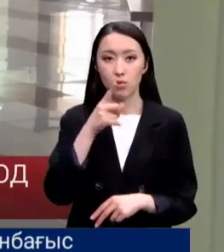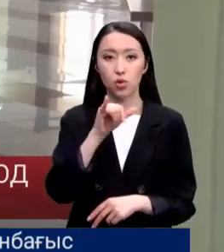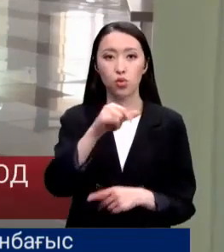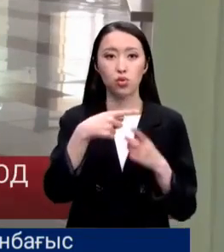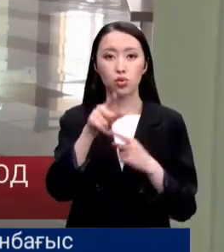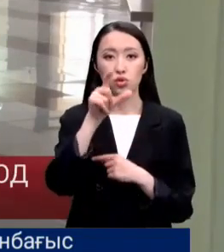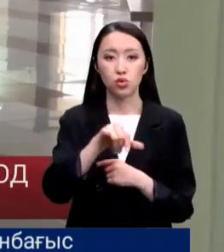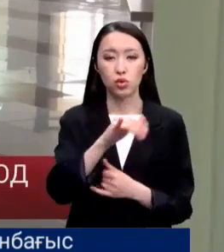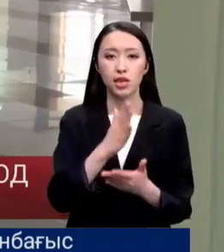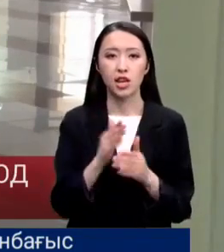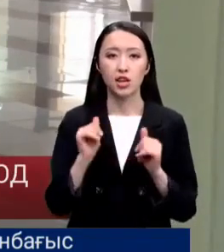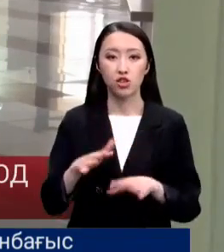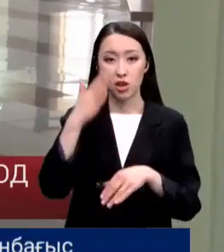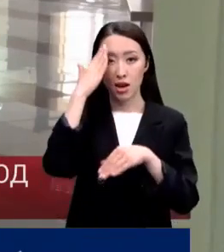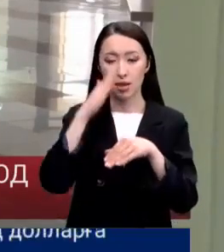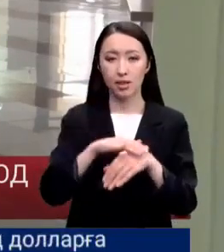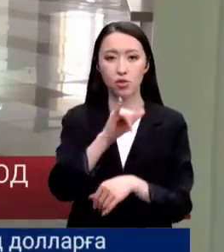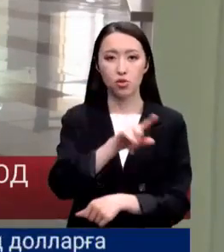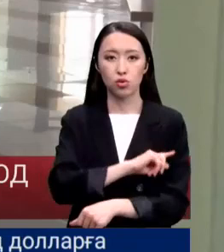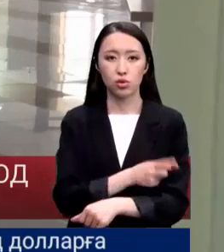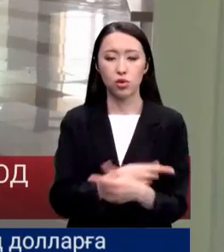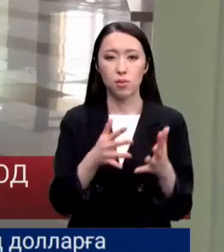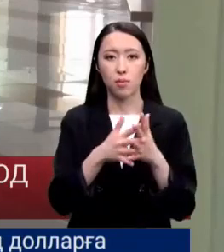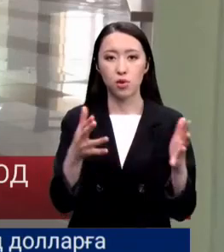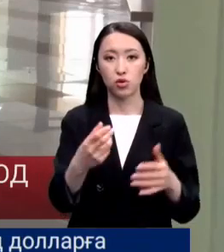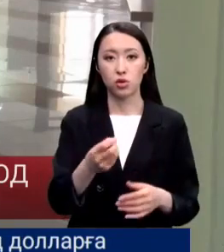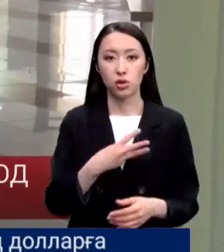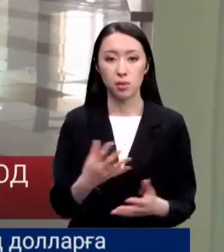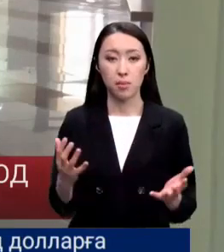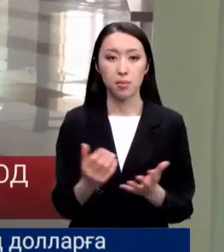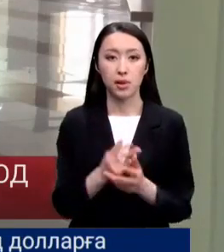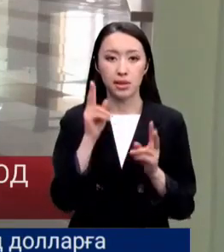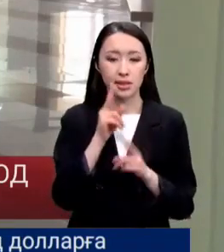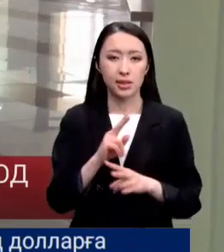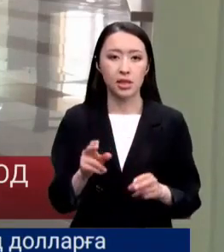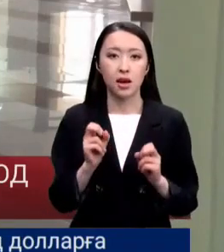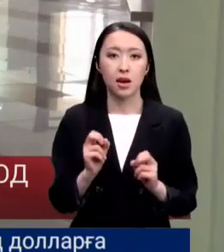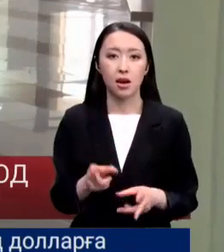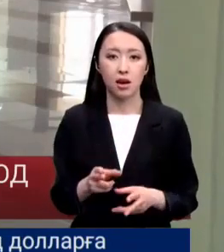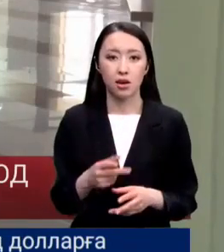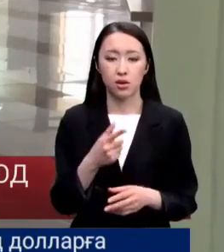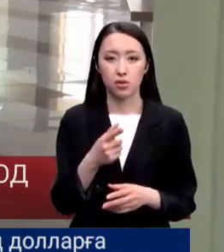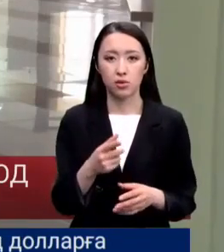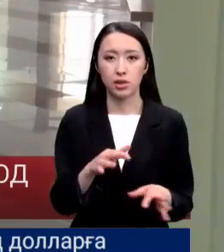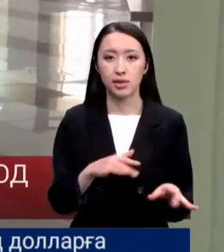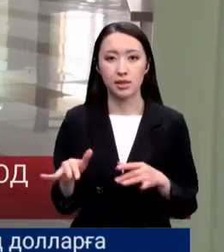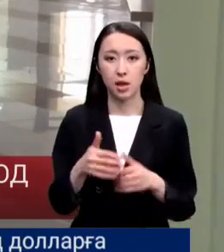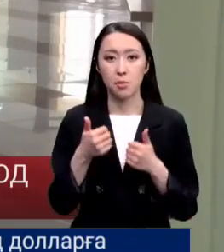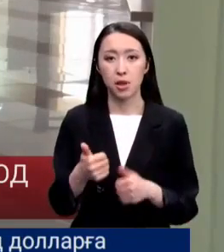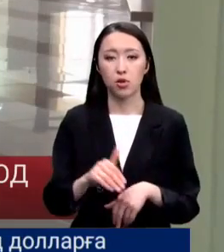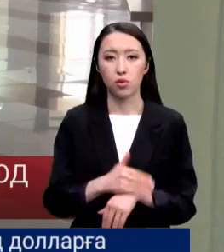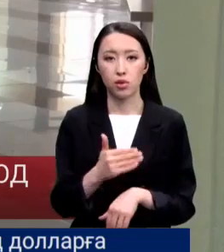человека есть решение акима, которое имеет юридическую силу больше. Таким образом, не знаем, каким образом акимат хотел сделать благое